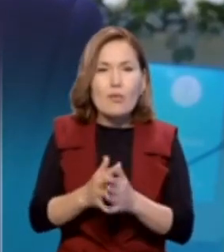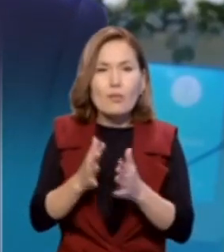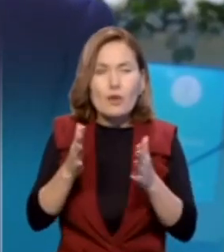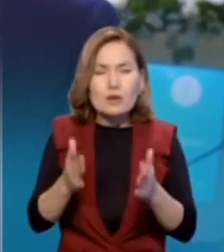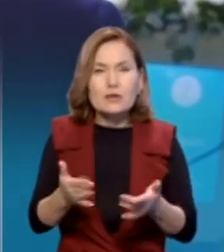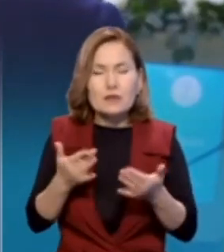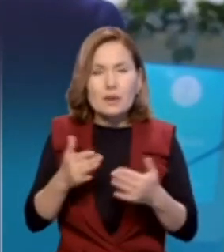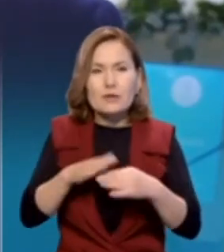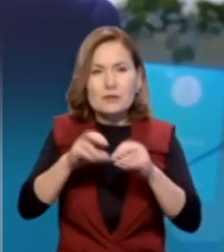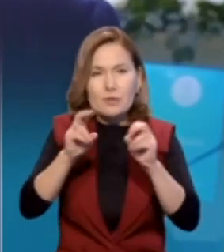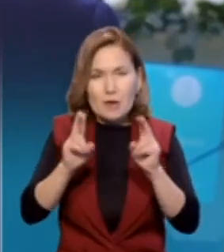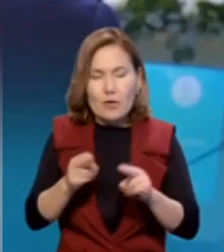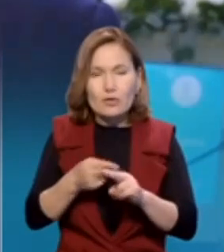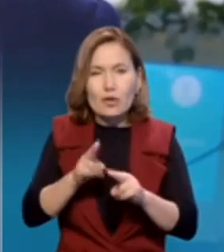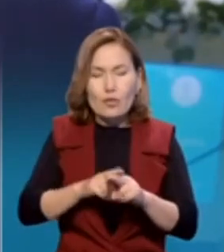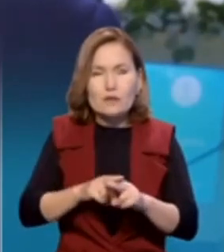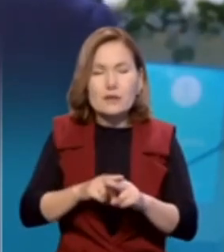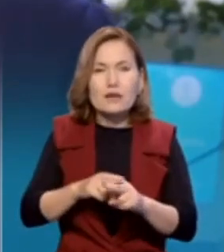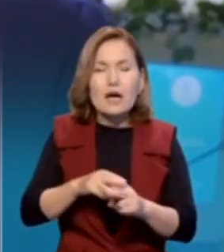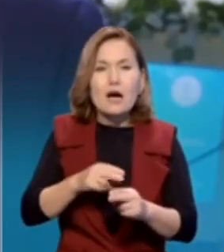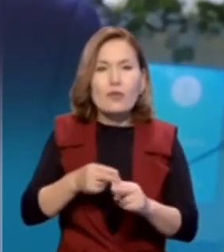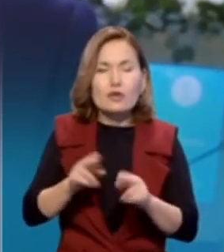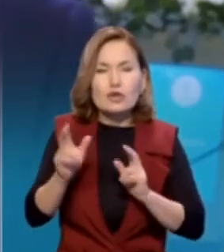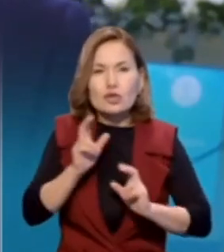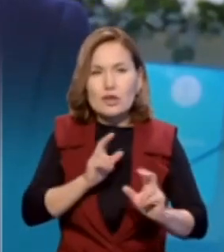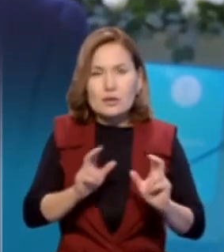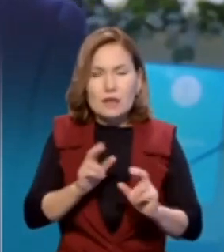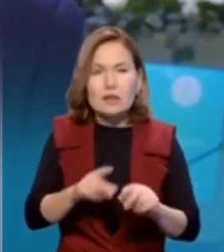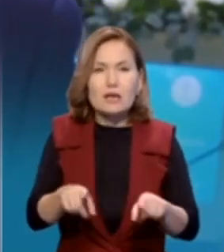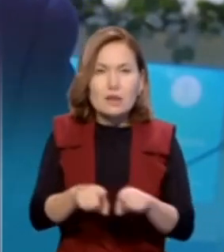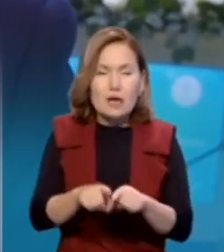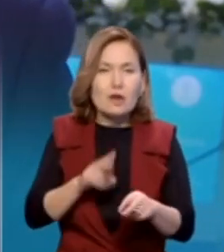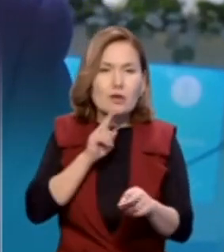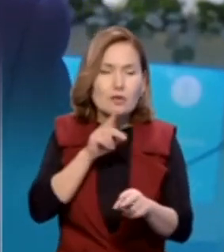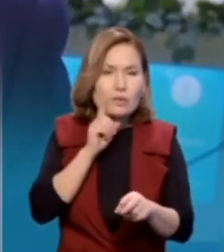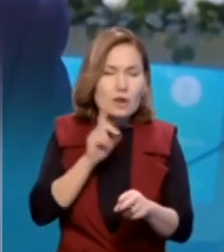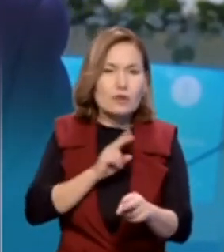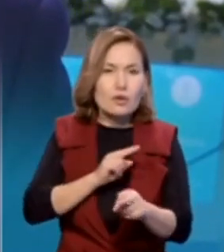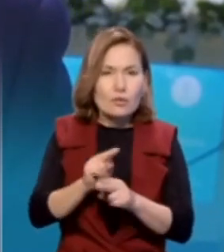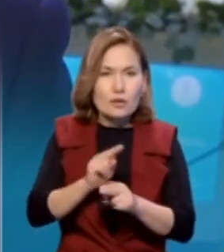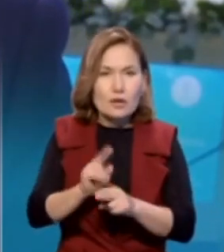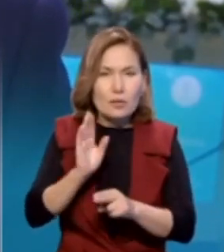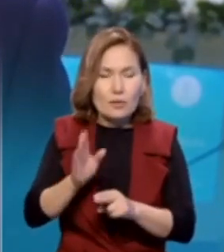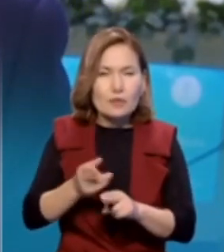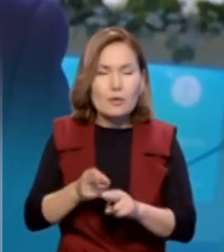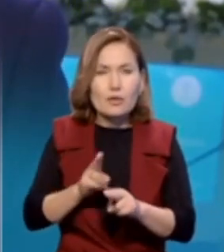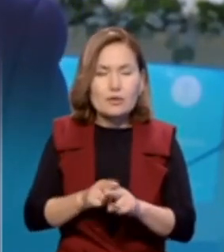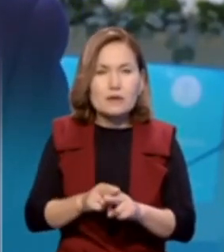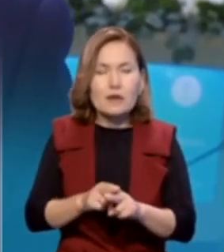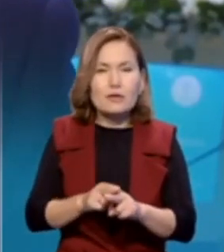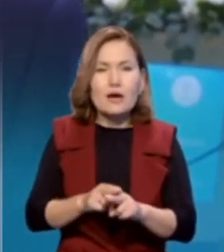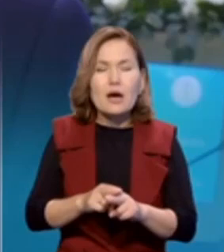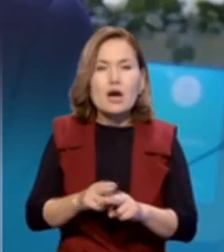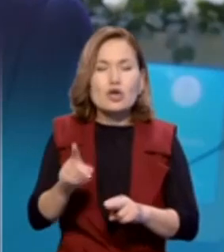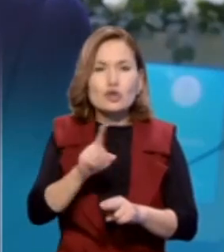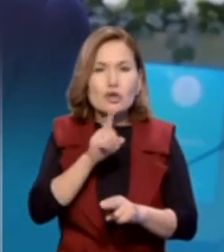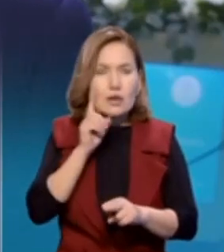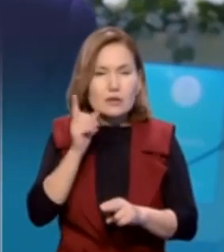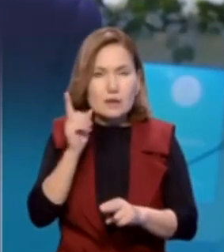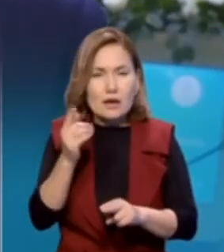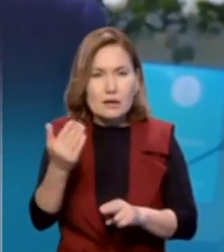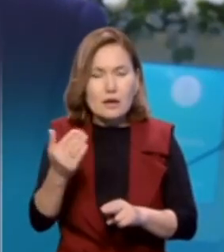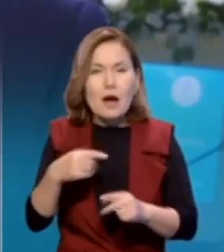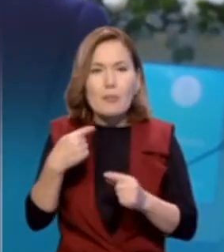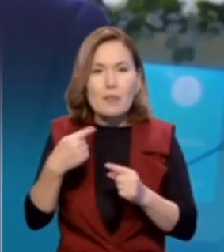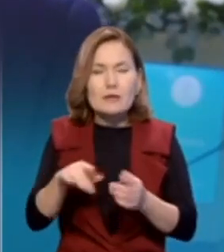Өңірлік мемлекеттік тапсырыс соған ұштастырылып берілетін болады. Яғни енді талапкер басқа